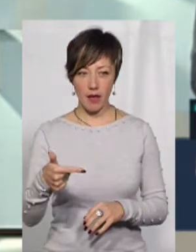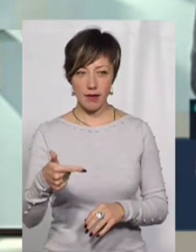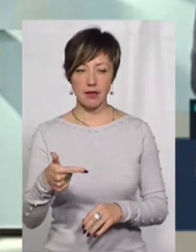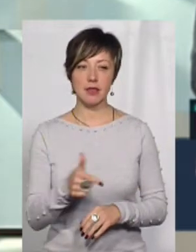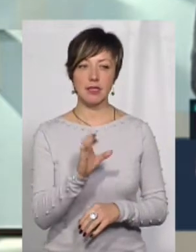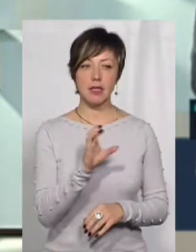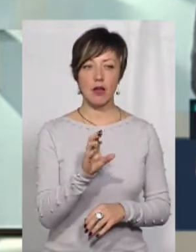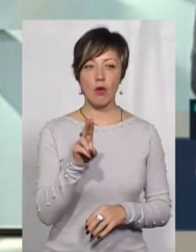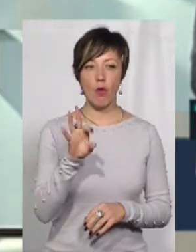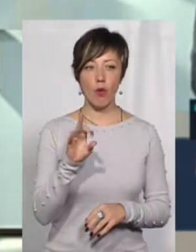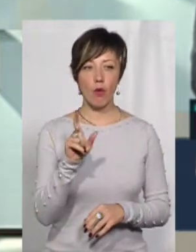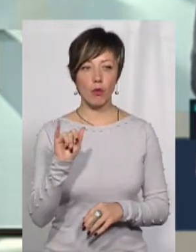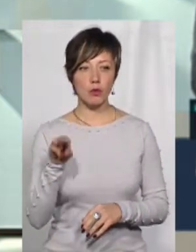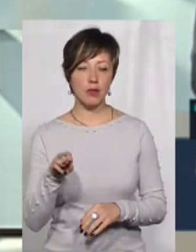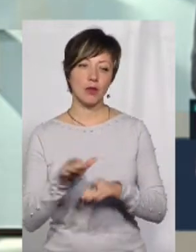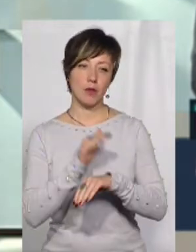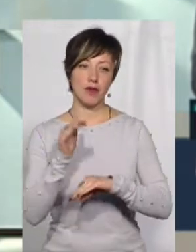тергромади Сергієм Когутом.